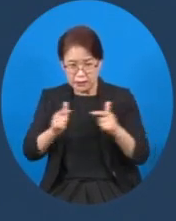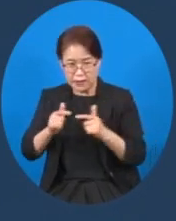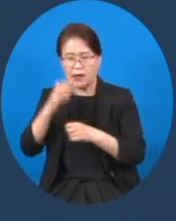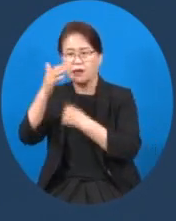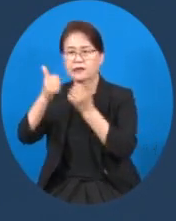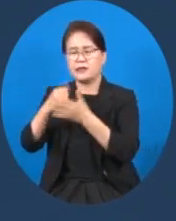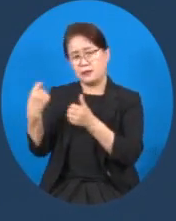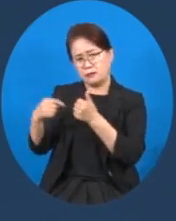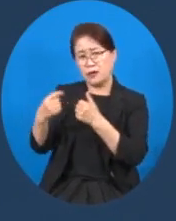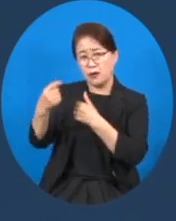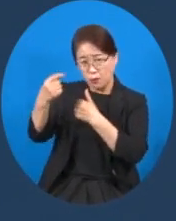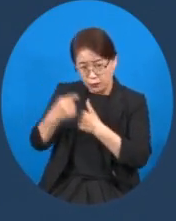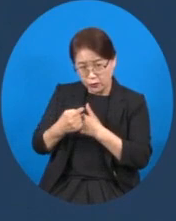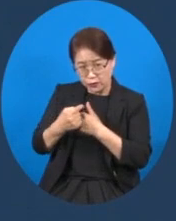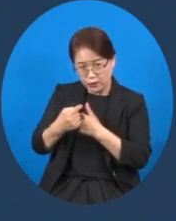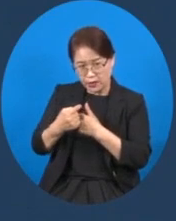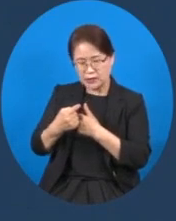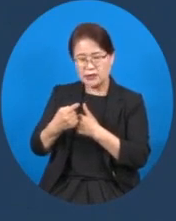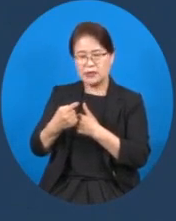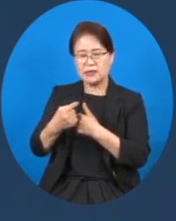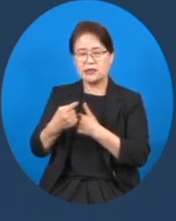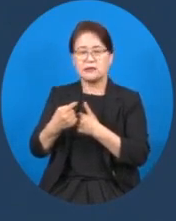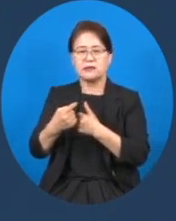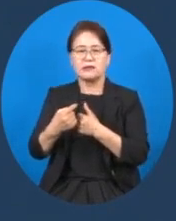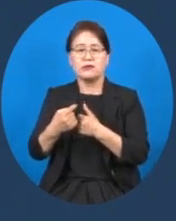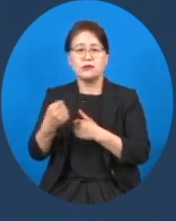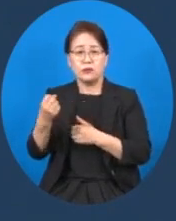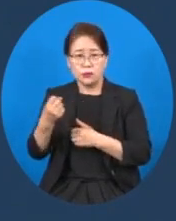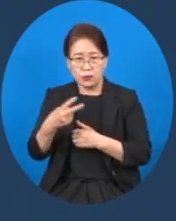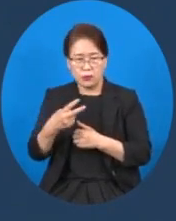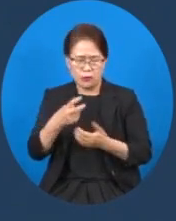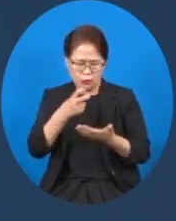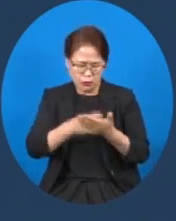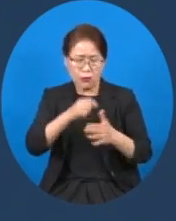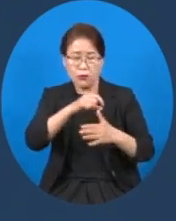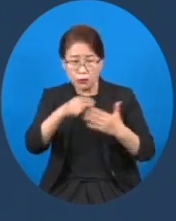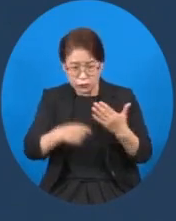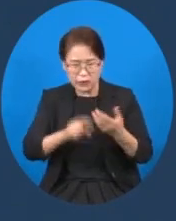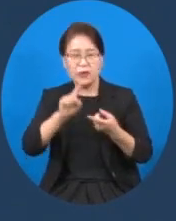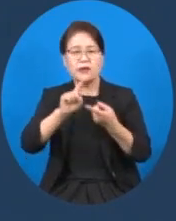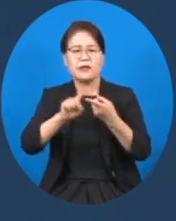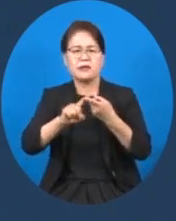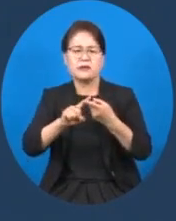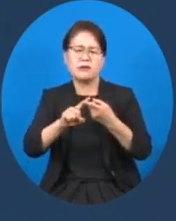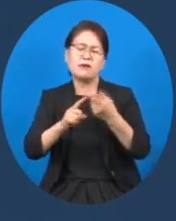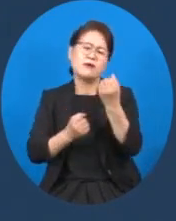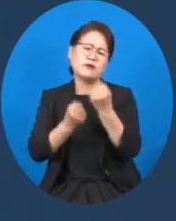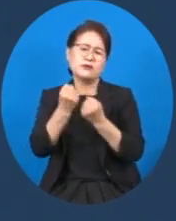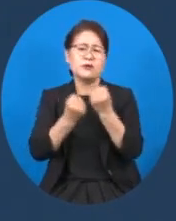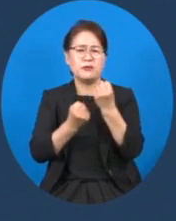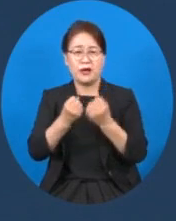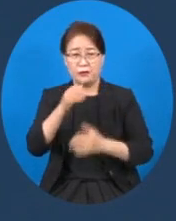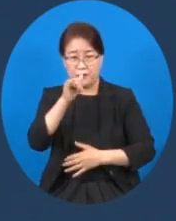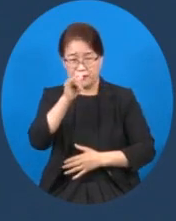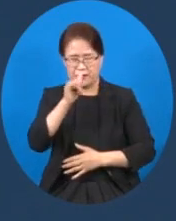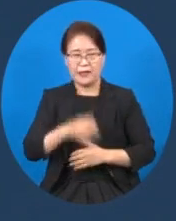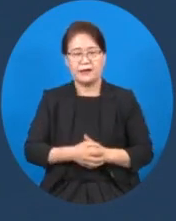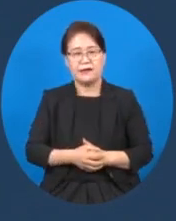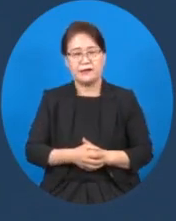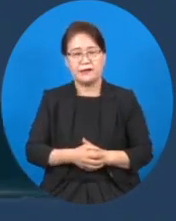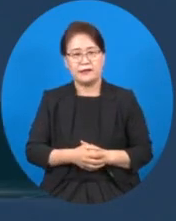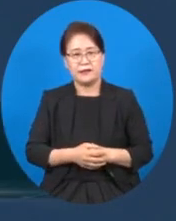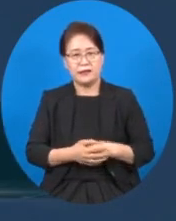하나님께서 가르치라고 명하신 하나님의 명령과 규례와 법도에 대하여 말씀하고 있습니다. 우리